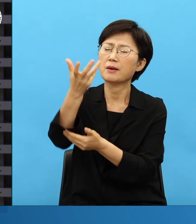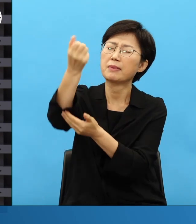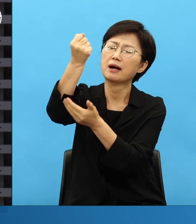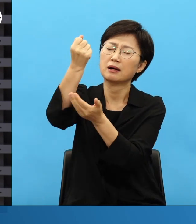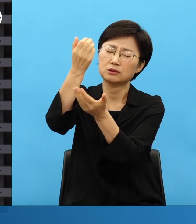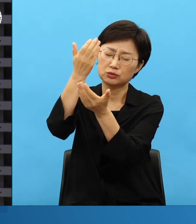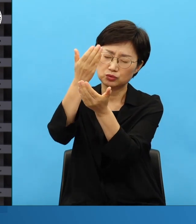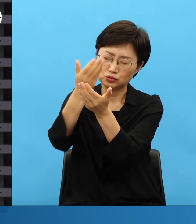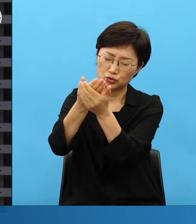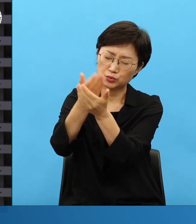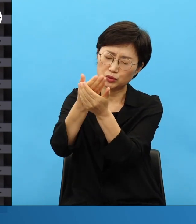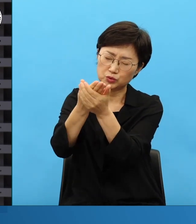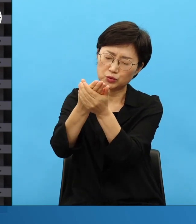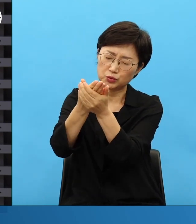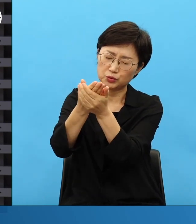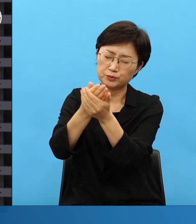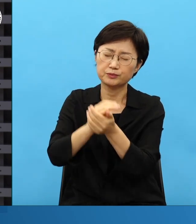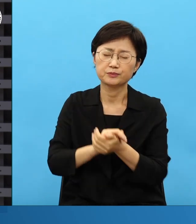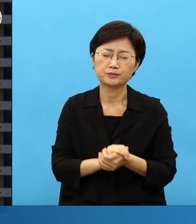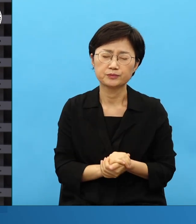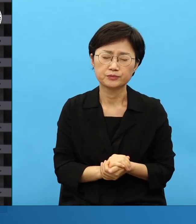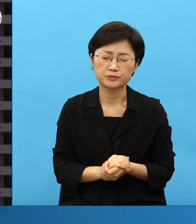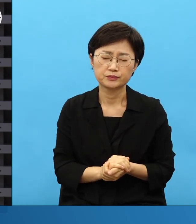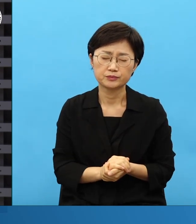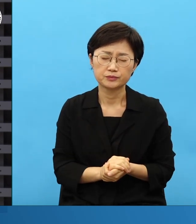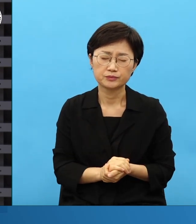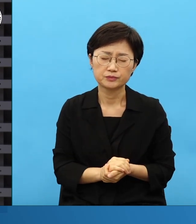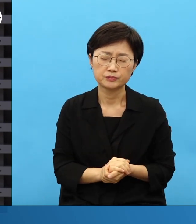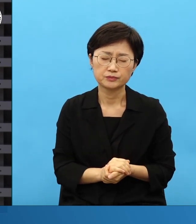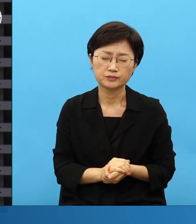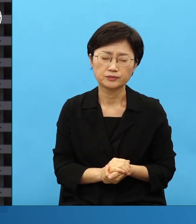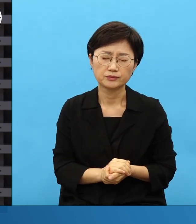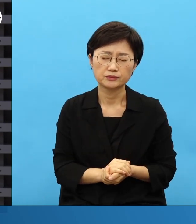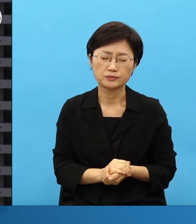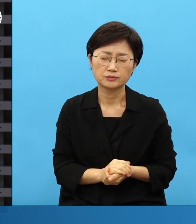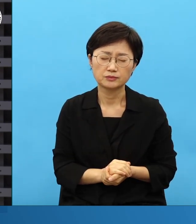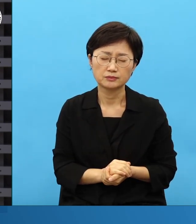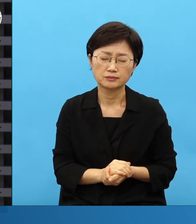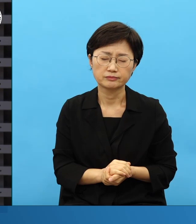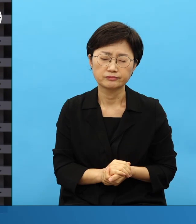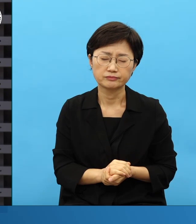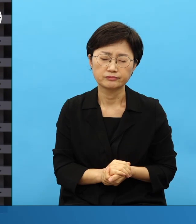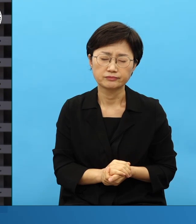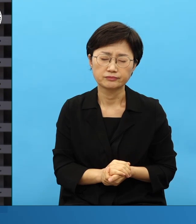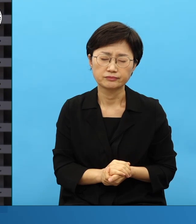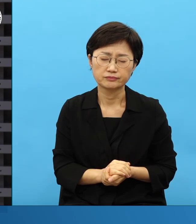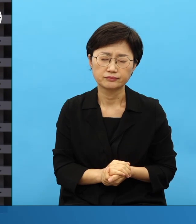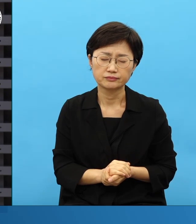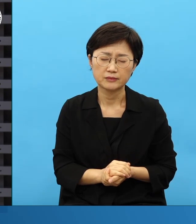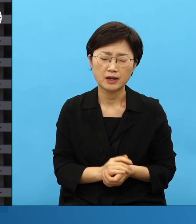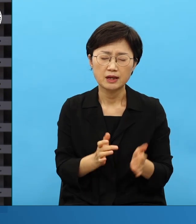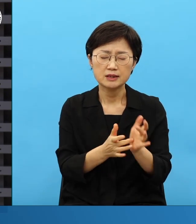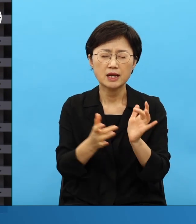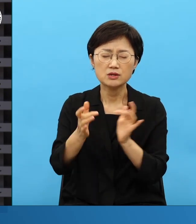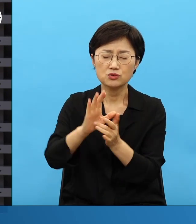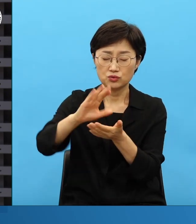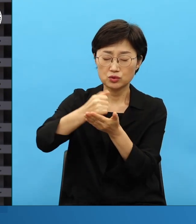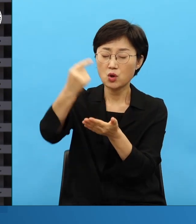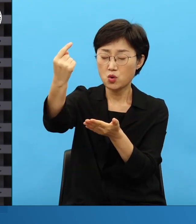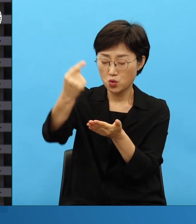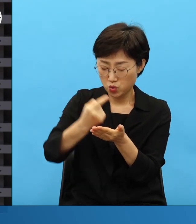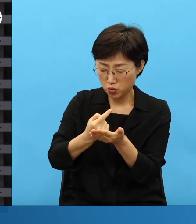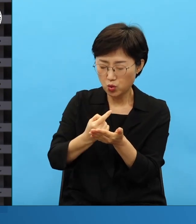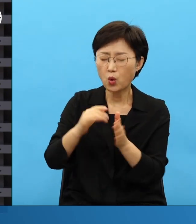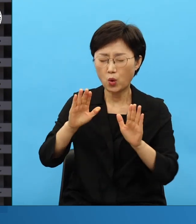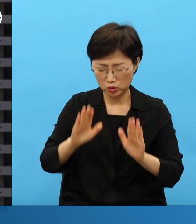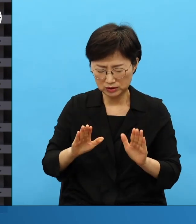찬양이 되게 하옵소서. Please bless the choir as it gives its praise unto you, and may it be a praise that glorifies you. 예수 그리스도께서 오신